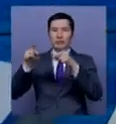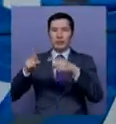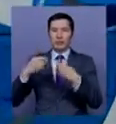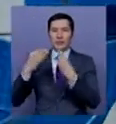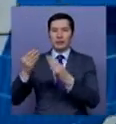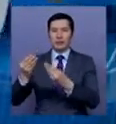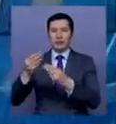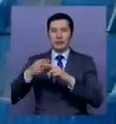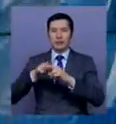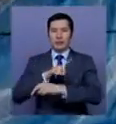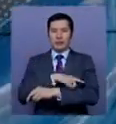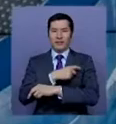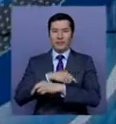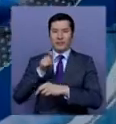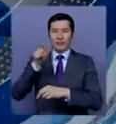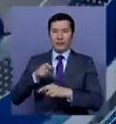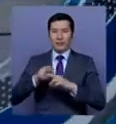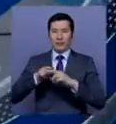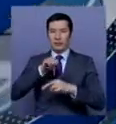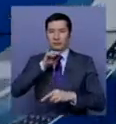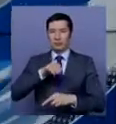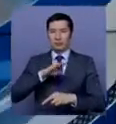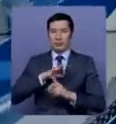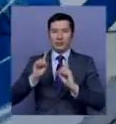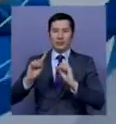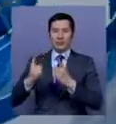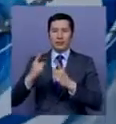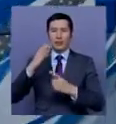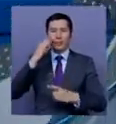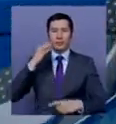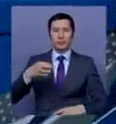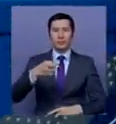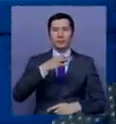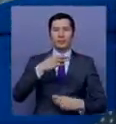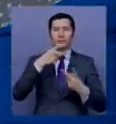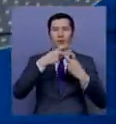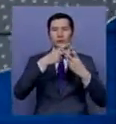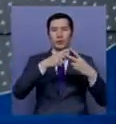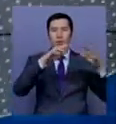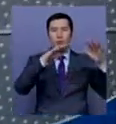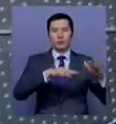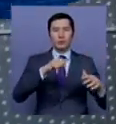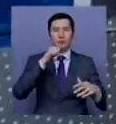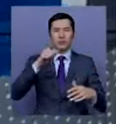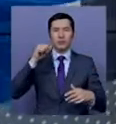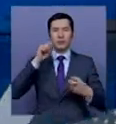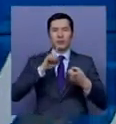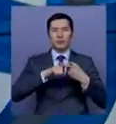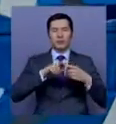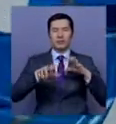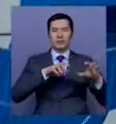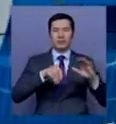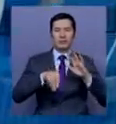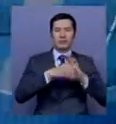салынған заттарды тарғапас ішіне алып кірген. Жалпы Алматы облысындағы түзету мекемелерінде өткен жылы сыбайлас жемқорлыққа жол